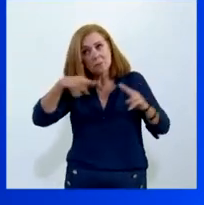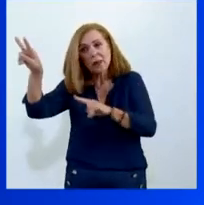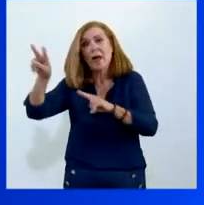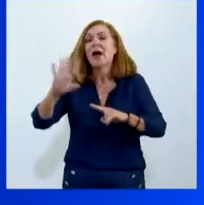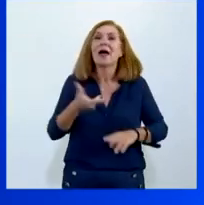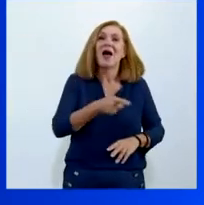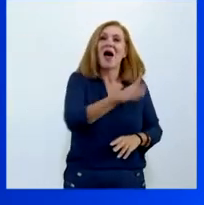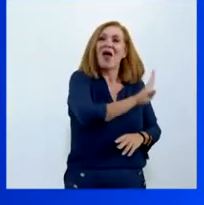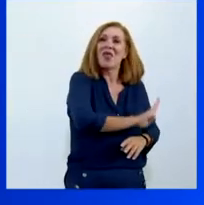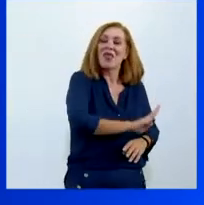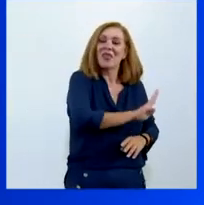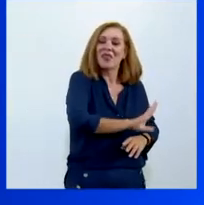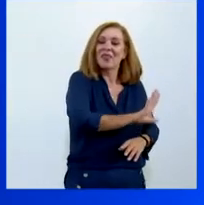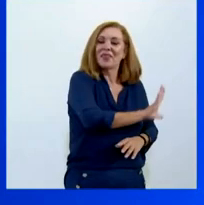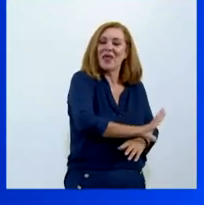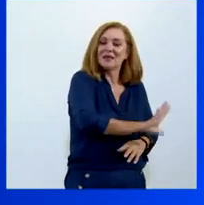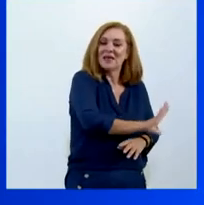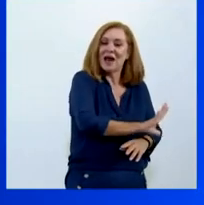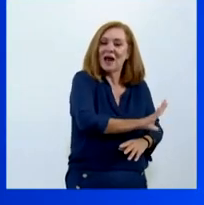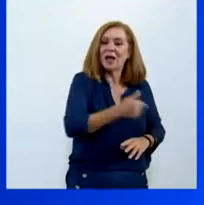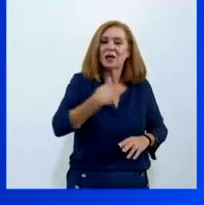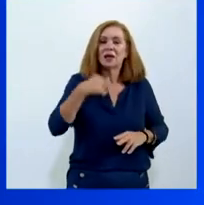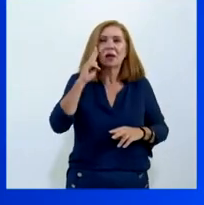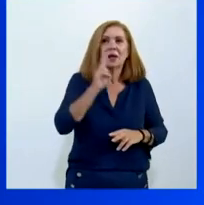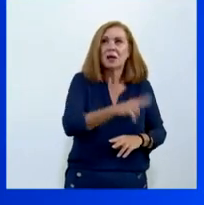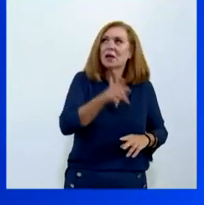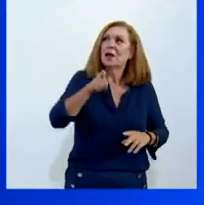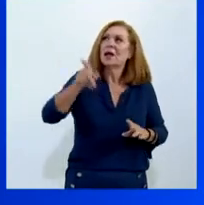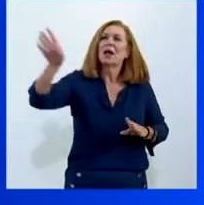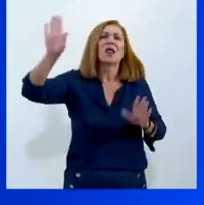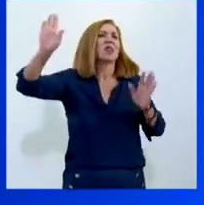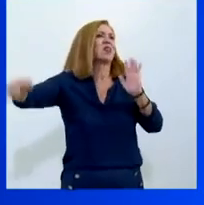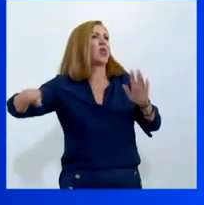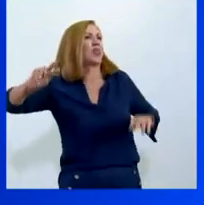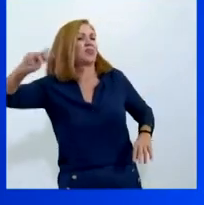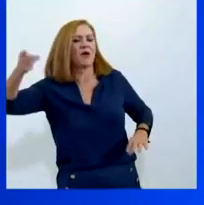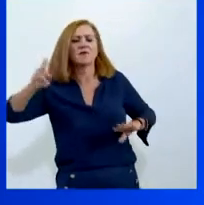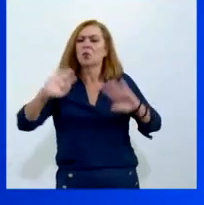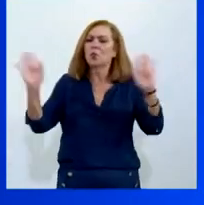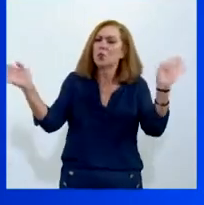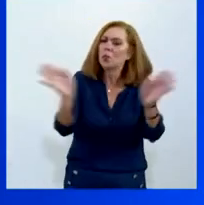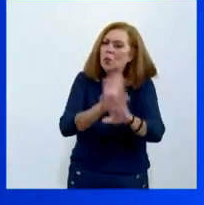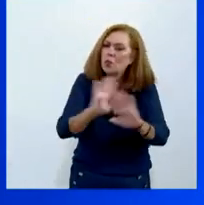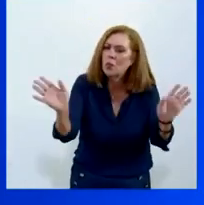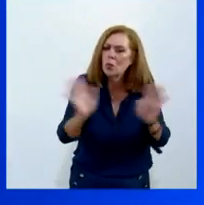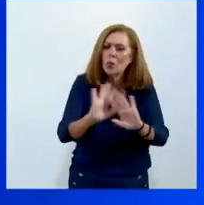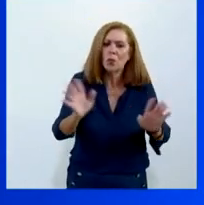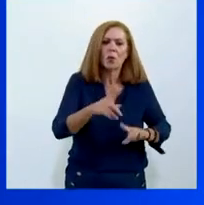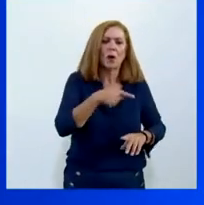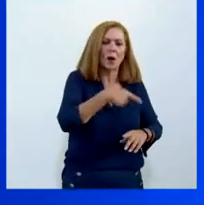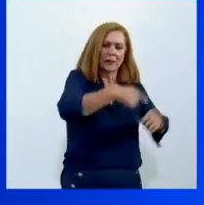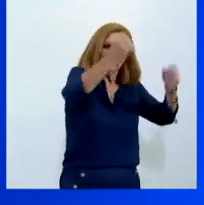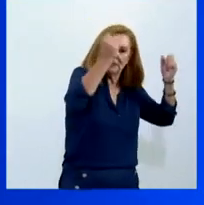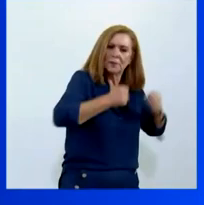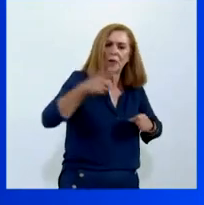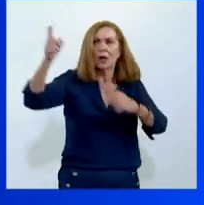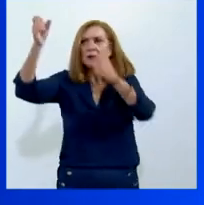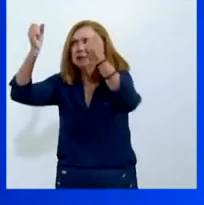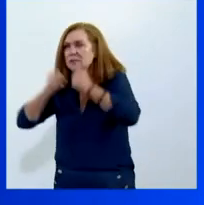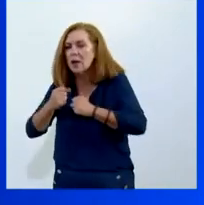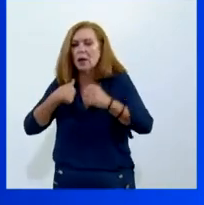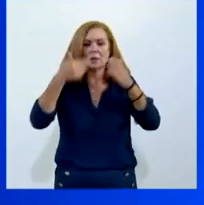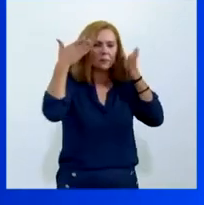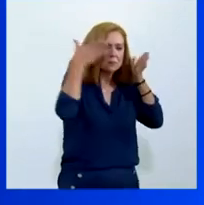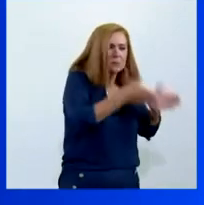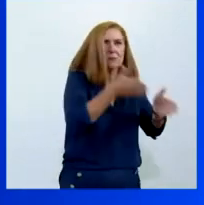θέλω να κάνει τους ευρύτες να αισθάνονται ότι είναι πολίτες δεύτερης κατηγορίας, επειδή έγινε μια πολύ μεγαλύτερη συμφορά στη Θεσσαλία από αυτό που έγινε στον Εύρο. Τι σημαίνει αυτό